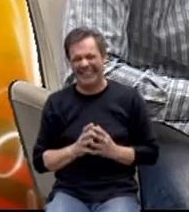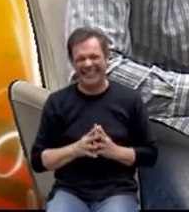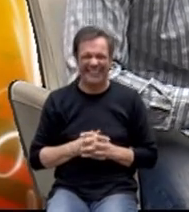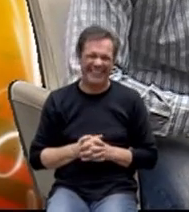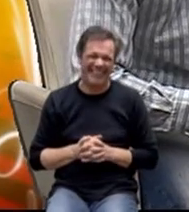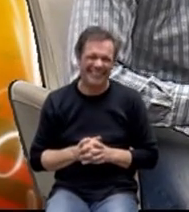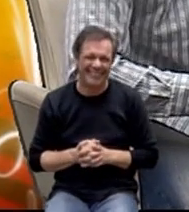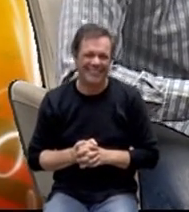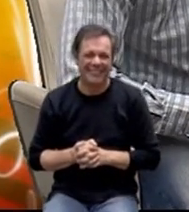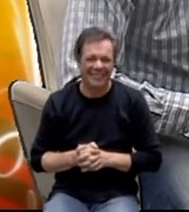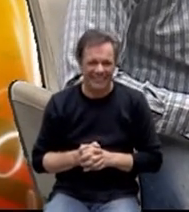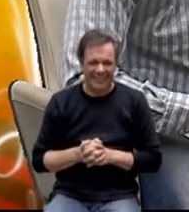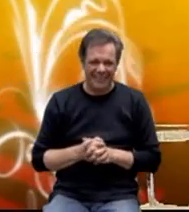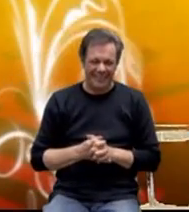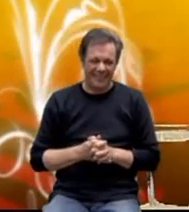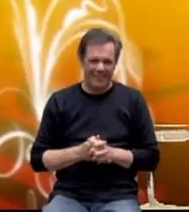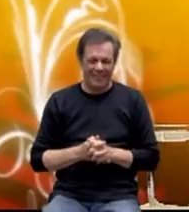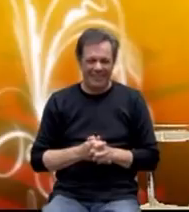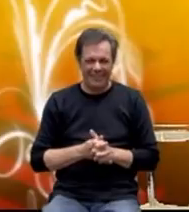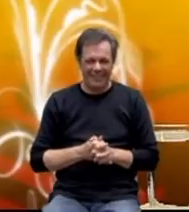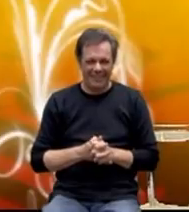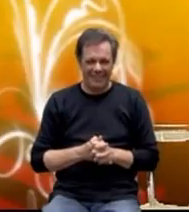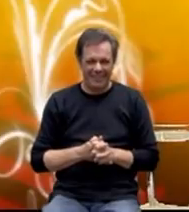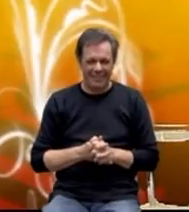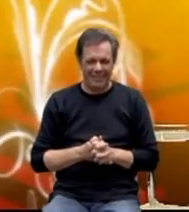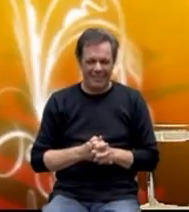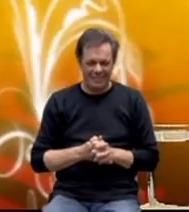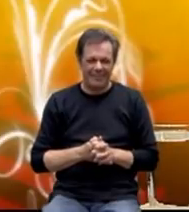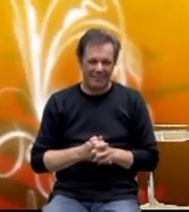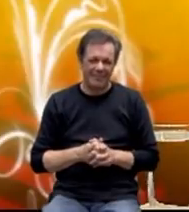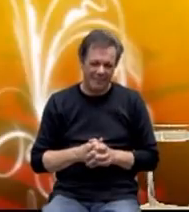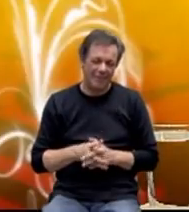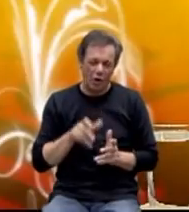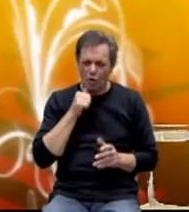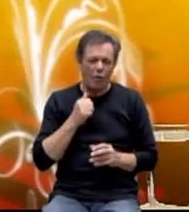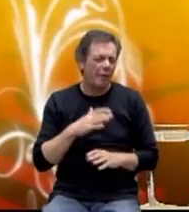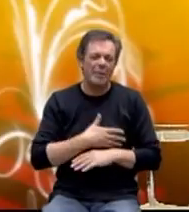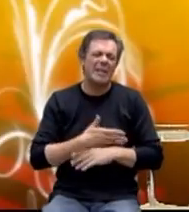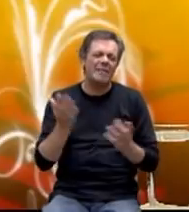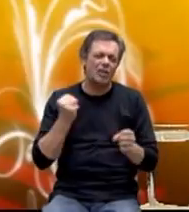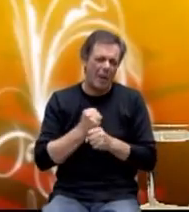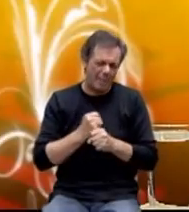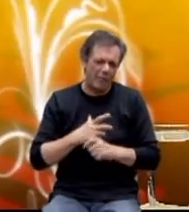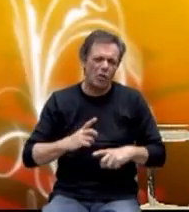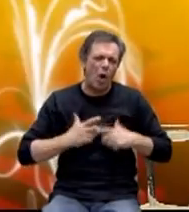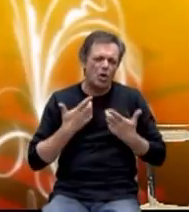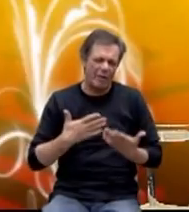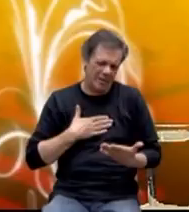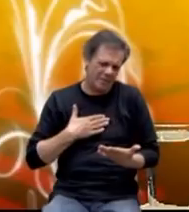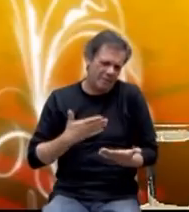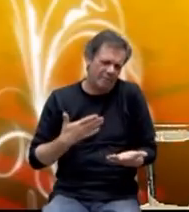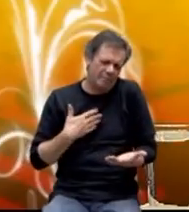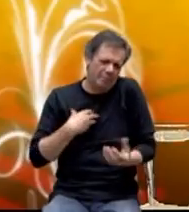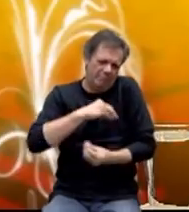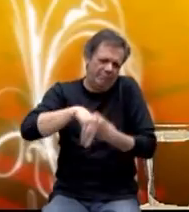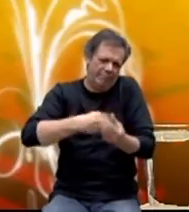vi osjetili da vas ona pljuje. Ali bi pljusnula bi čovjek što, jel da? Samo da oživi svoje stvorenje. Darko,